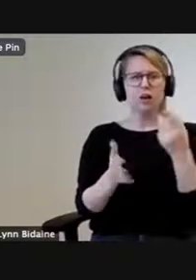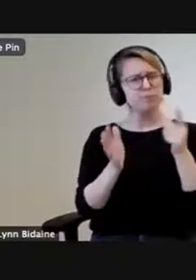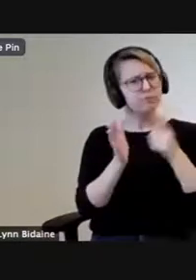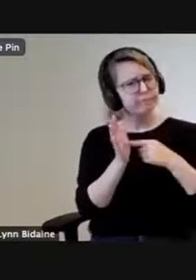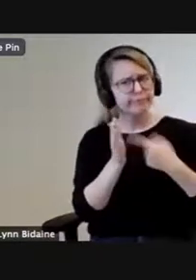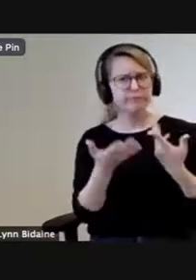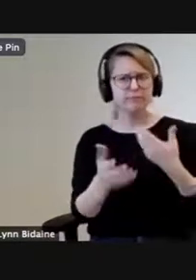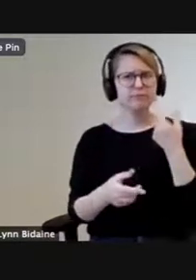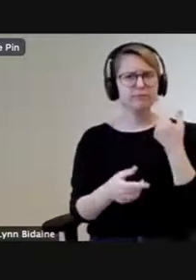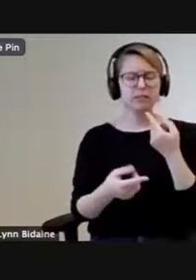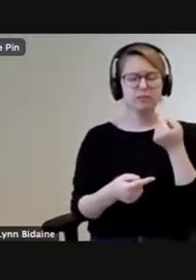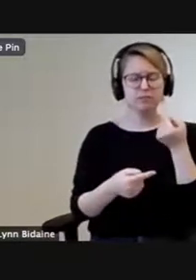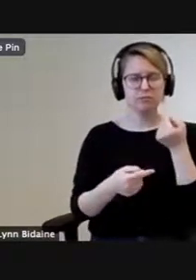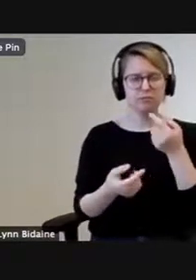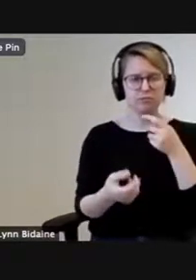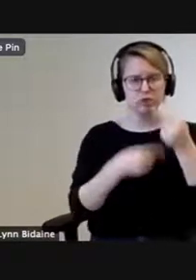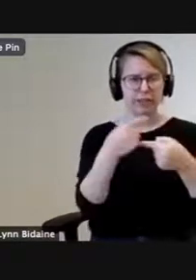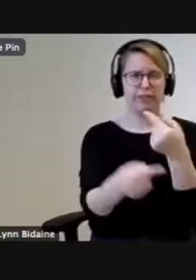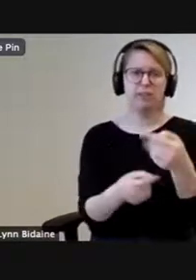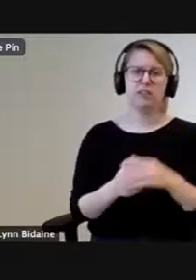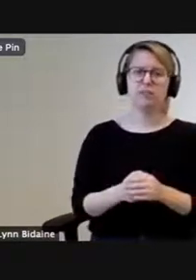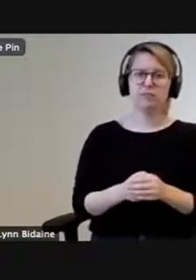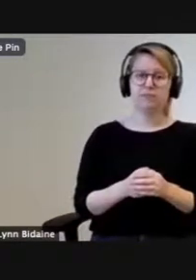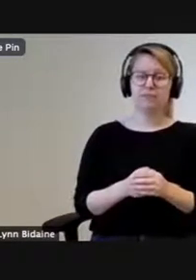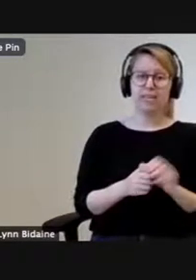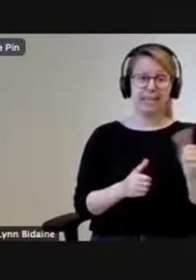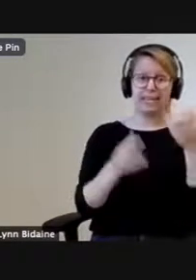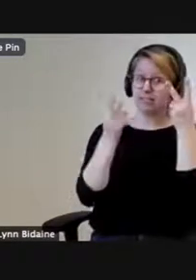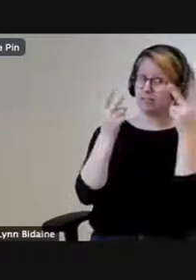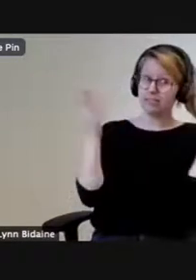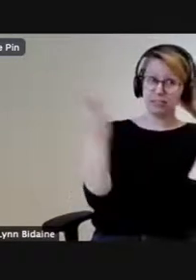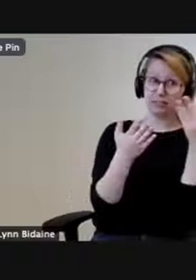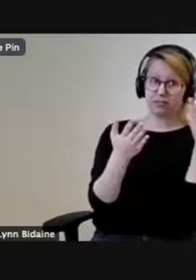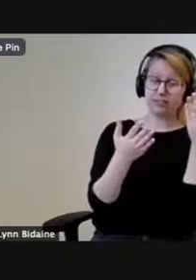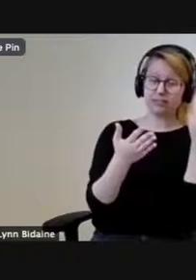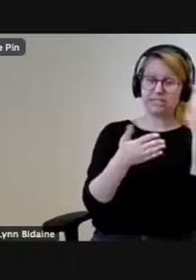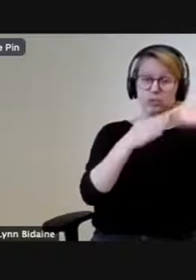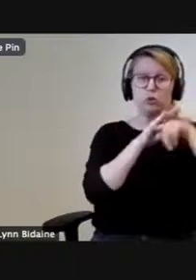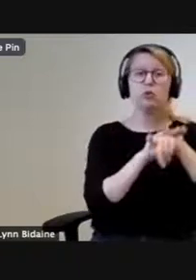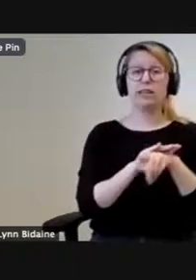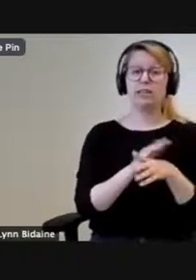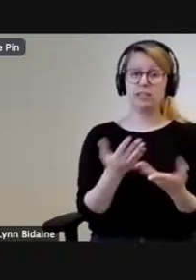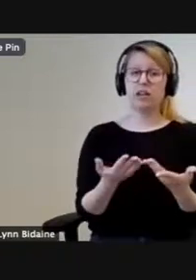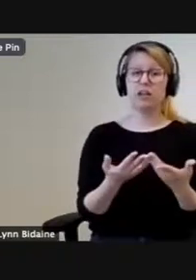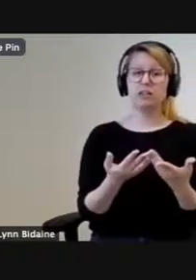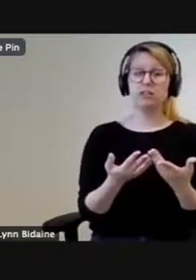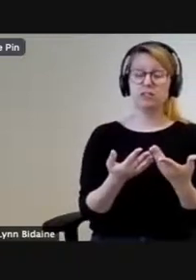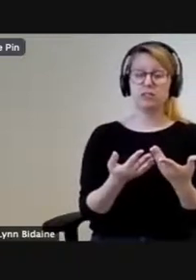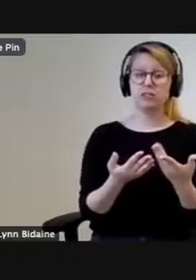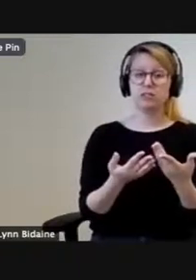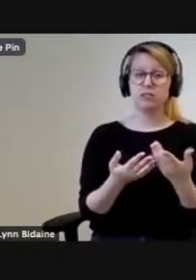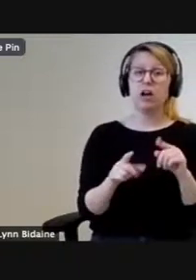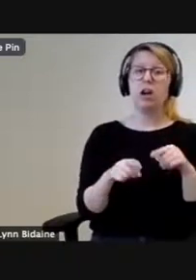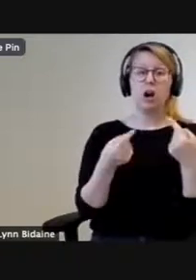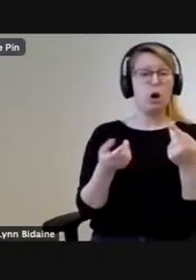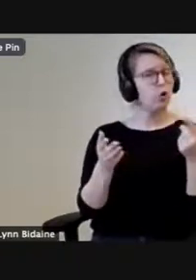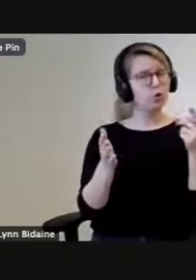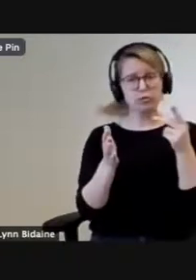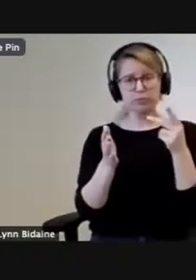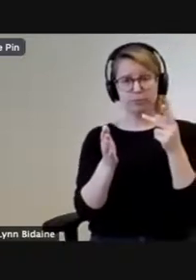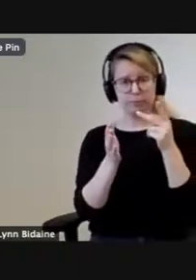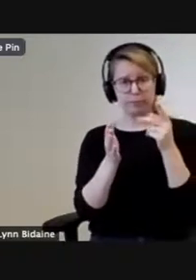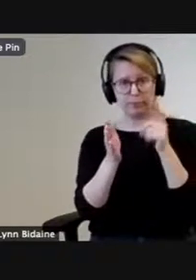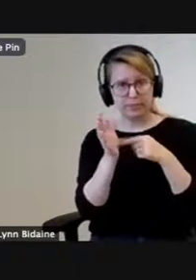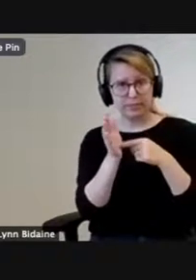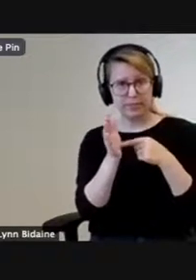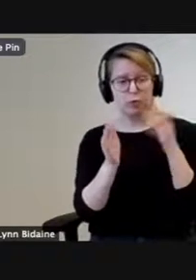l'accessibilité qui est un catalyseur, mais aussi une précondition pour l'accès, pour l'exercice des droits, pour